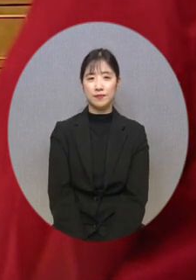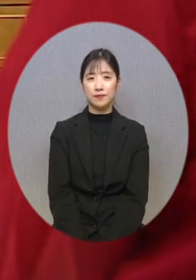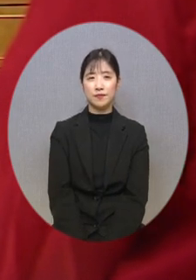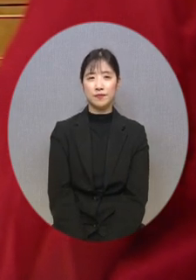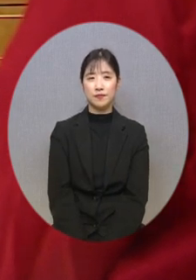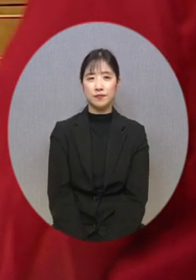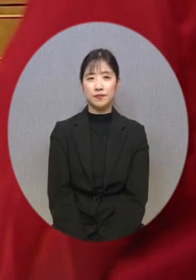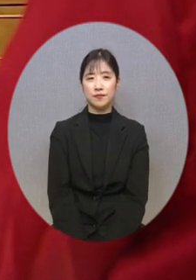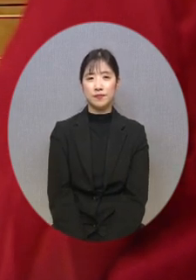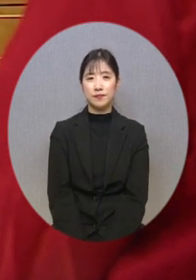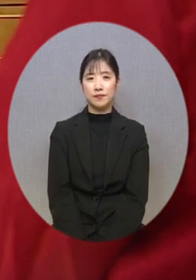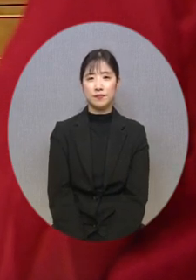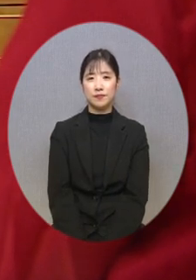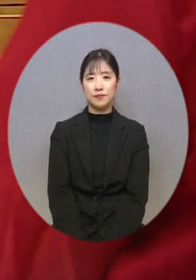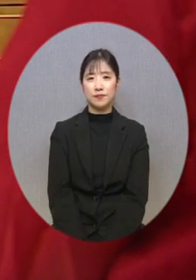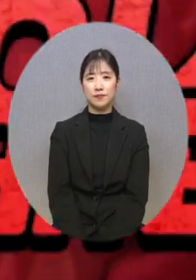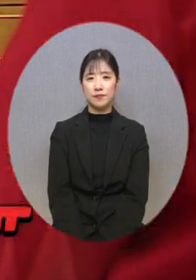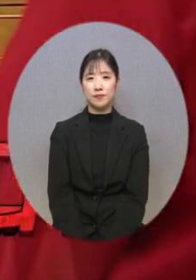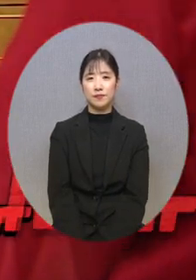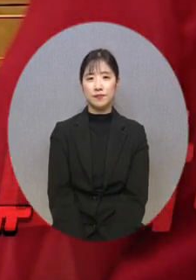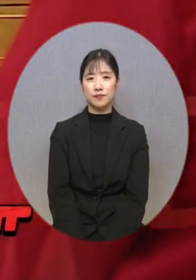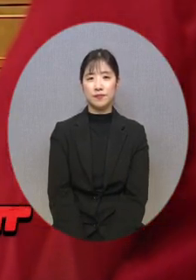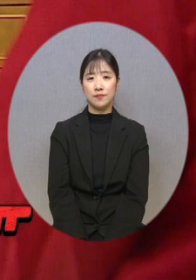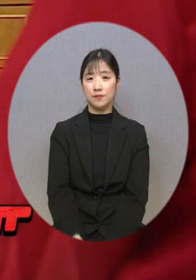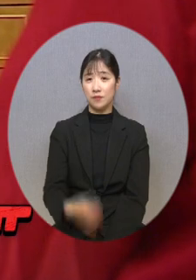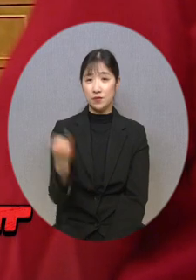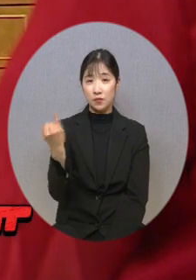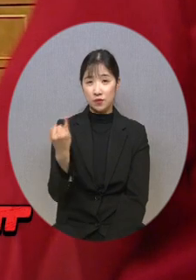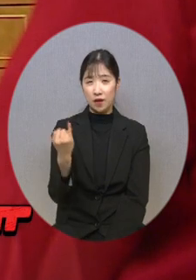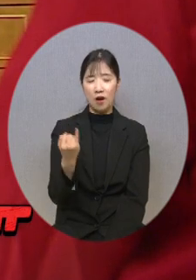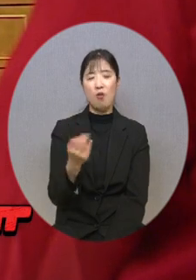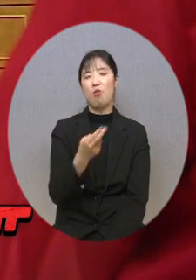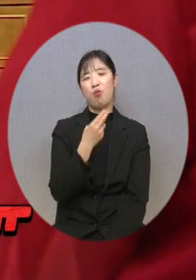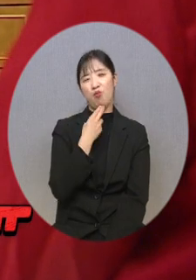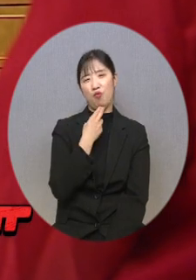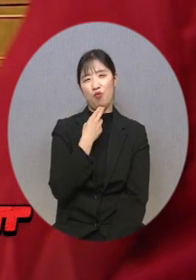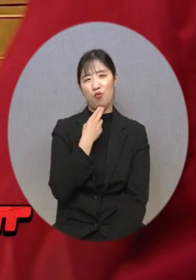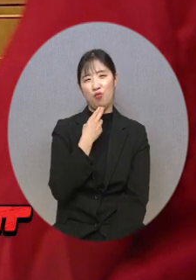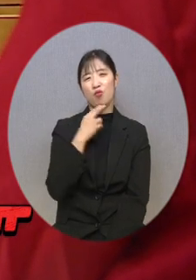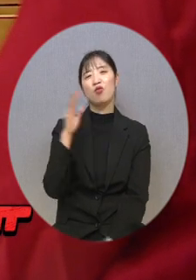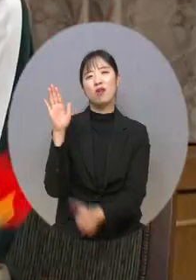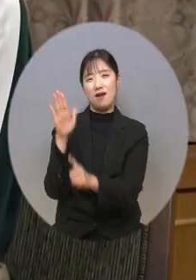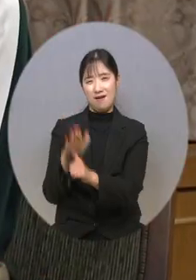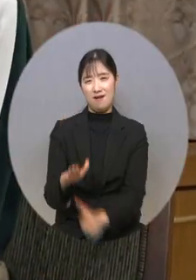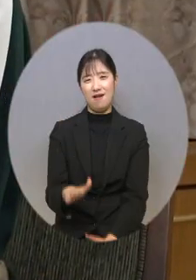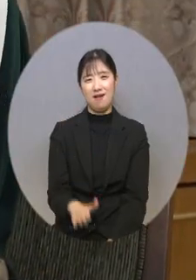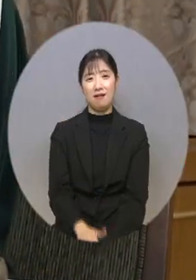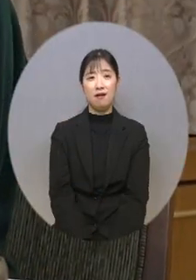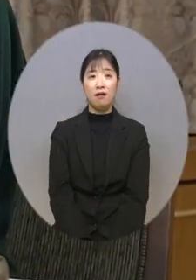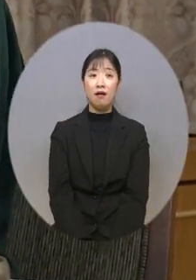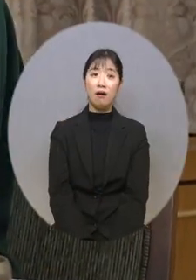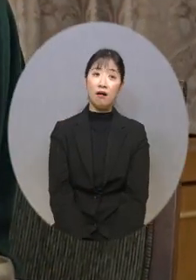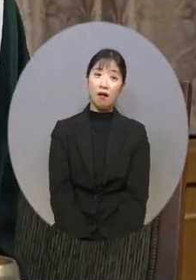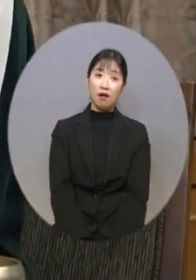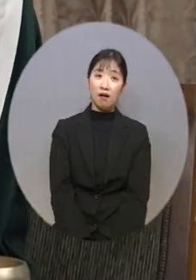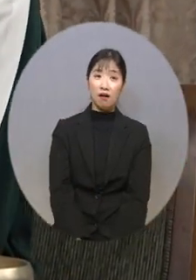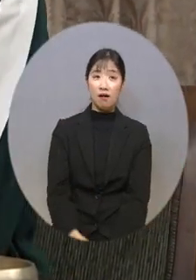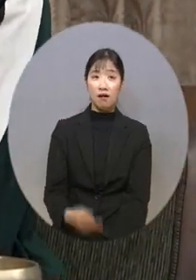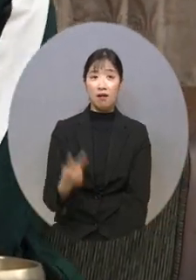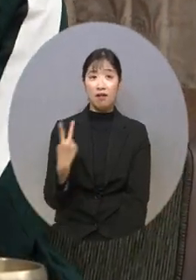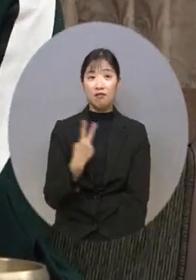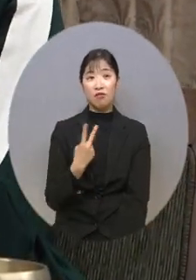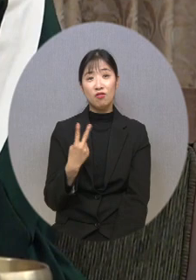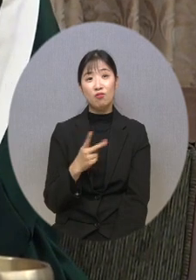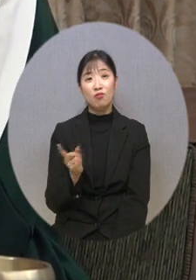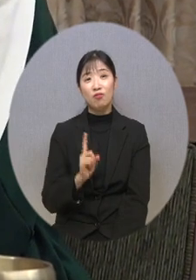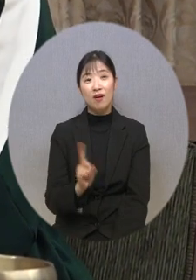두세요, 앞에 5번. 5번 그쪽 여자 분 없습니다. 그럼 탈락. 제가 저희 두 명 분명